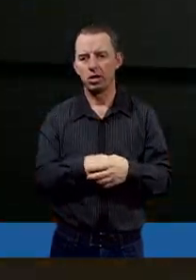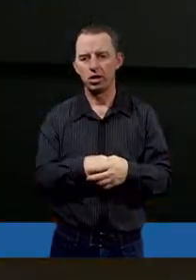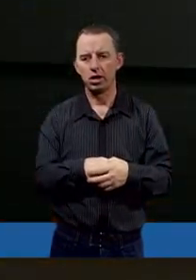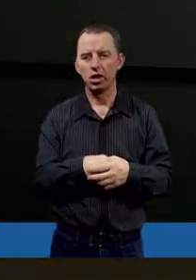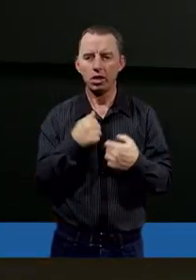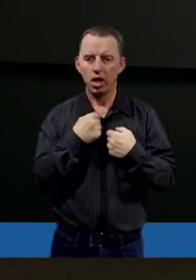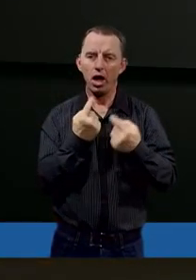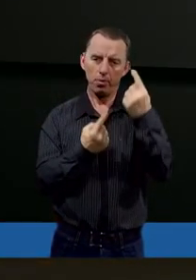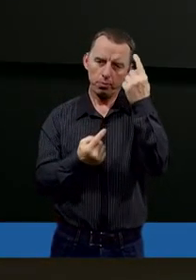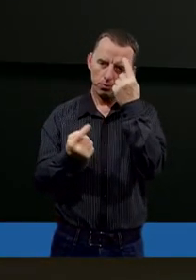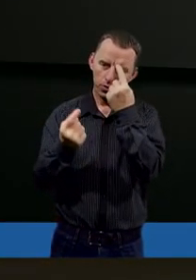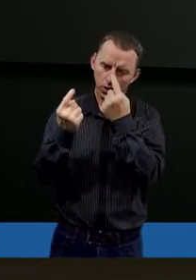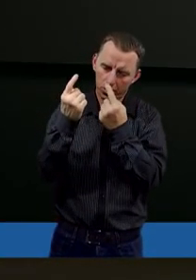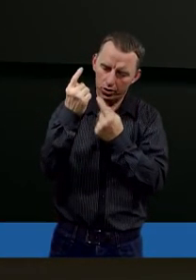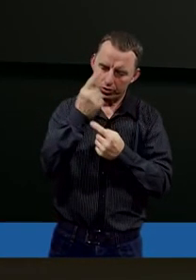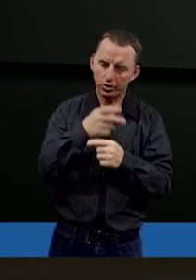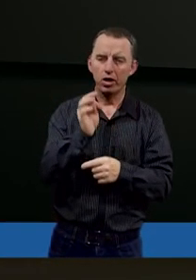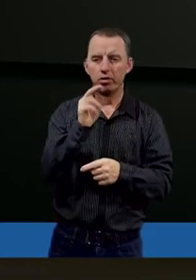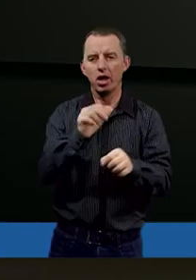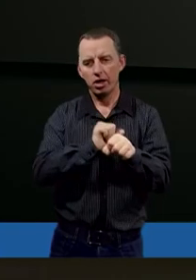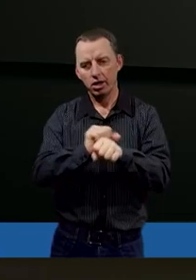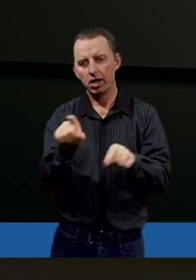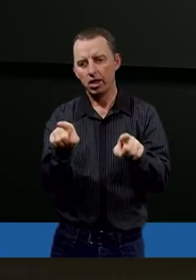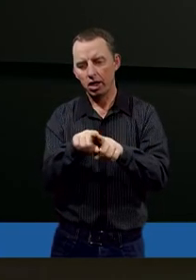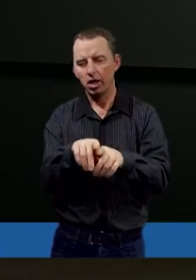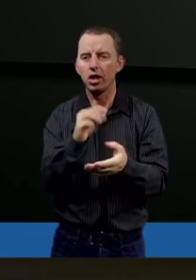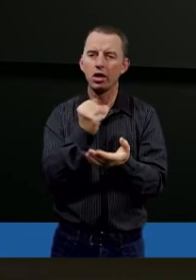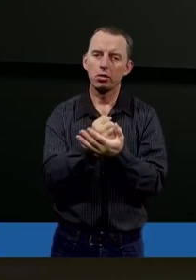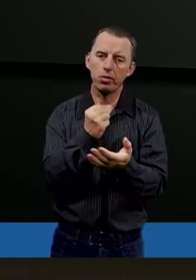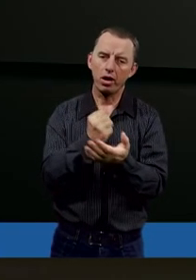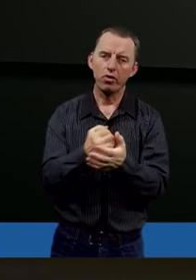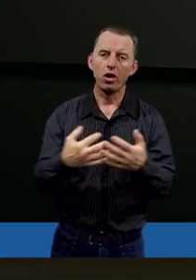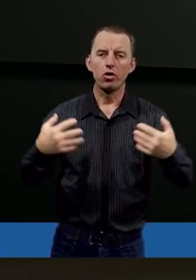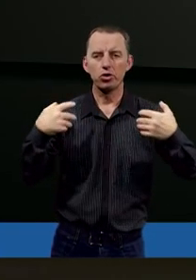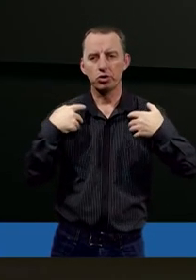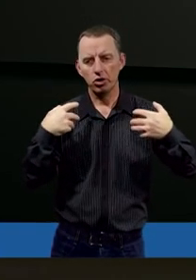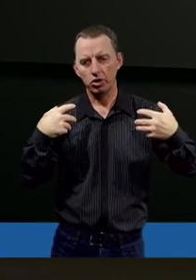I ja myślę, że tak jest też z kwestią życia,